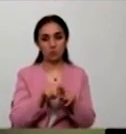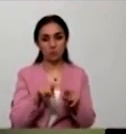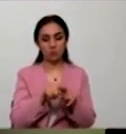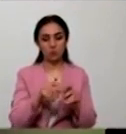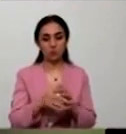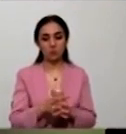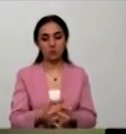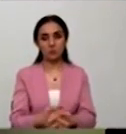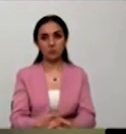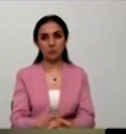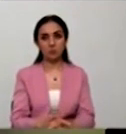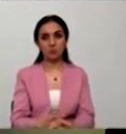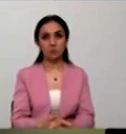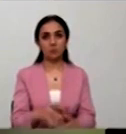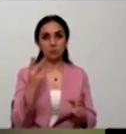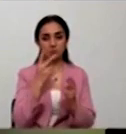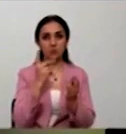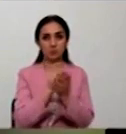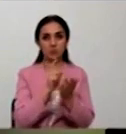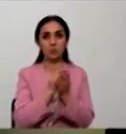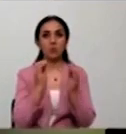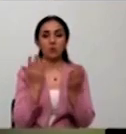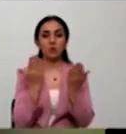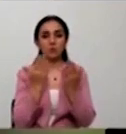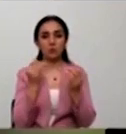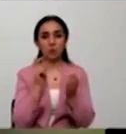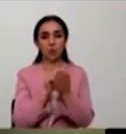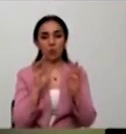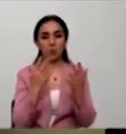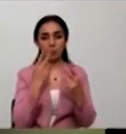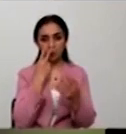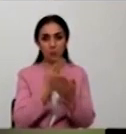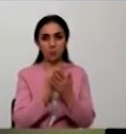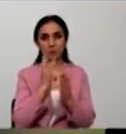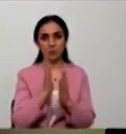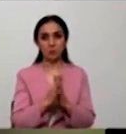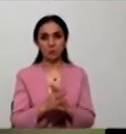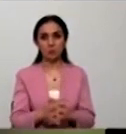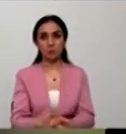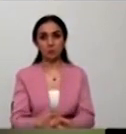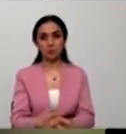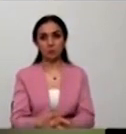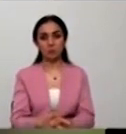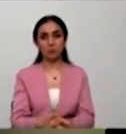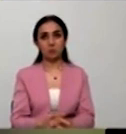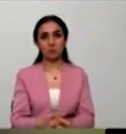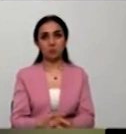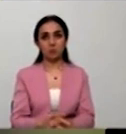yutqazdi. Ana endi şu ikkita shartlarimiz qaysi hodisaga misol bo'lishini qarab chiqamiz.